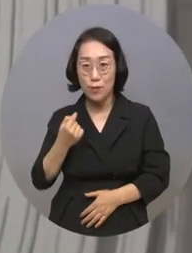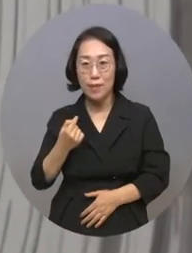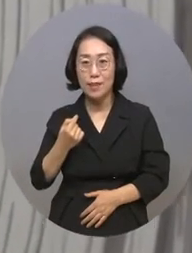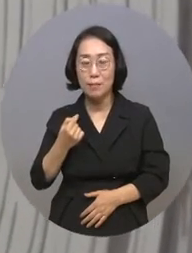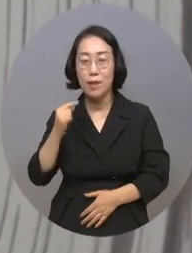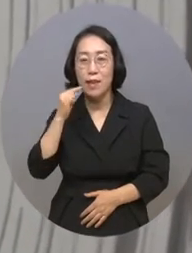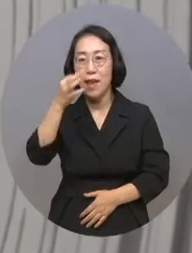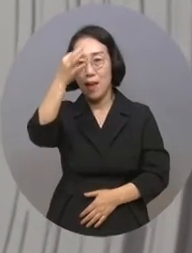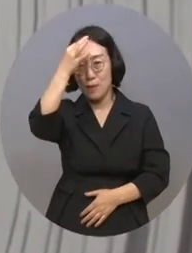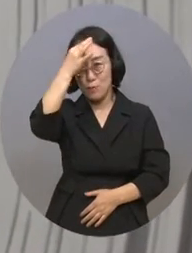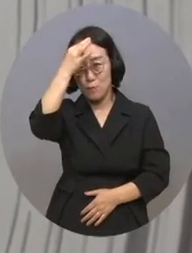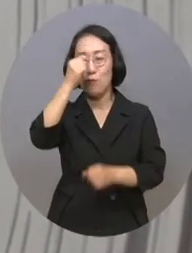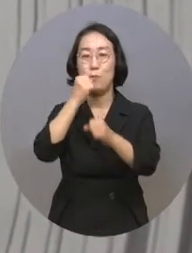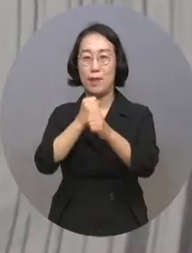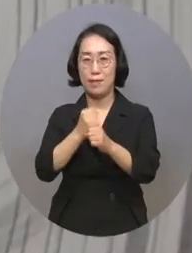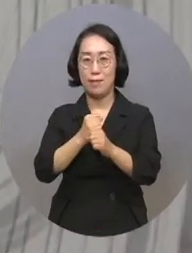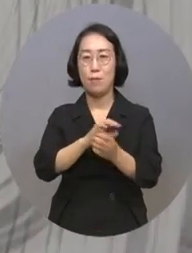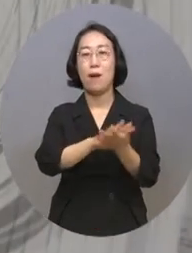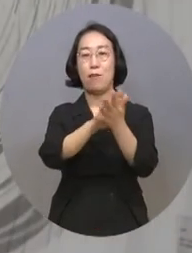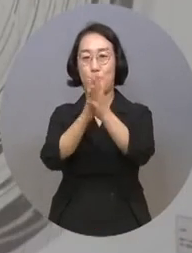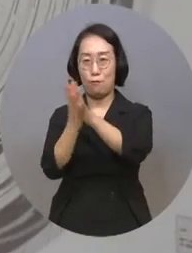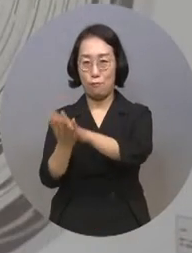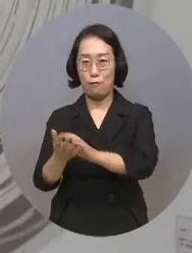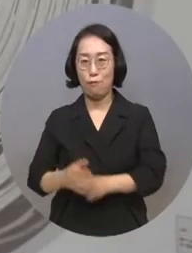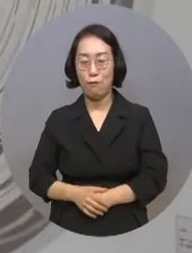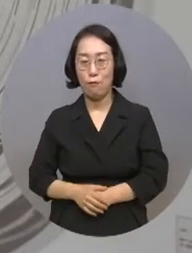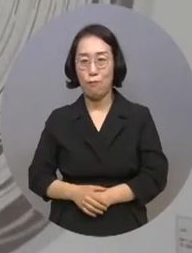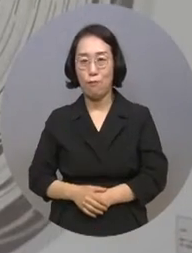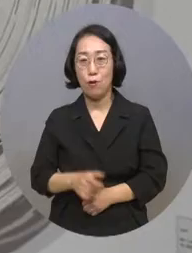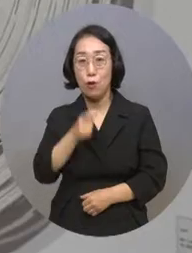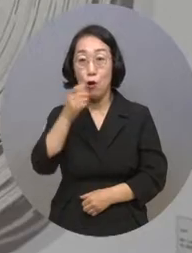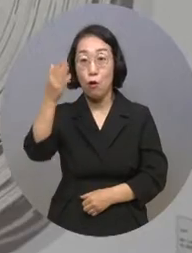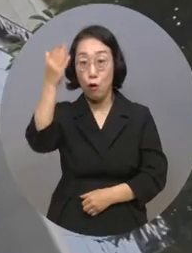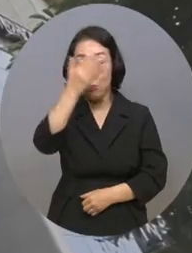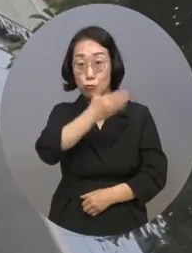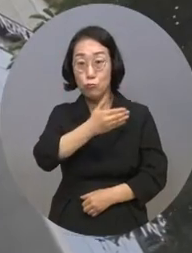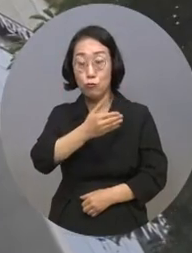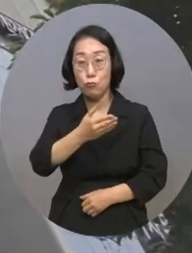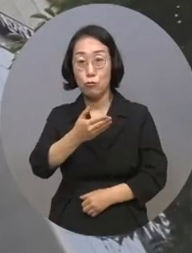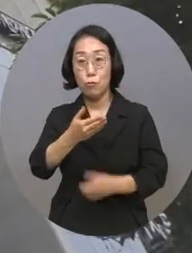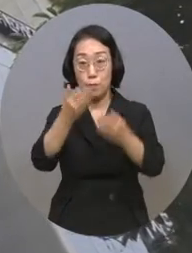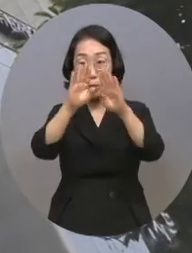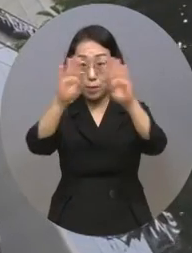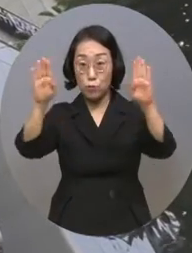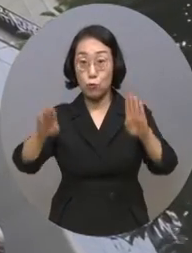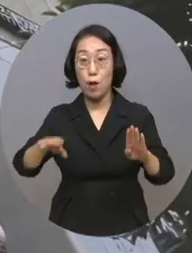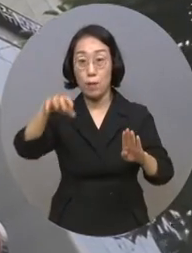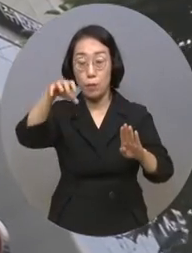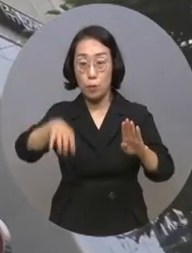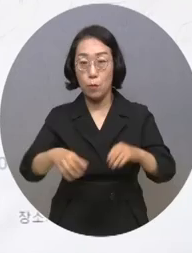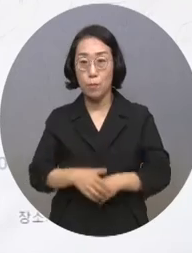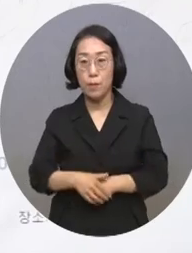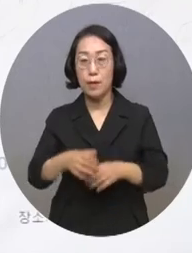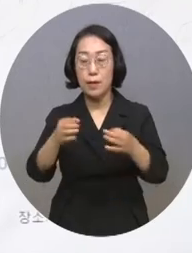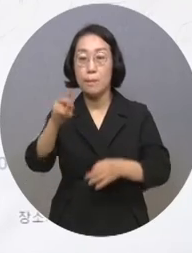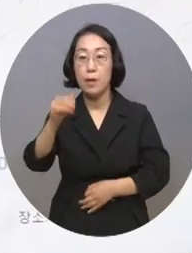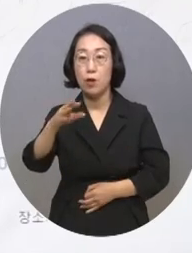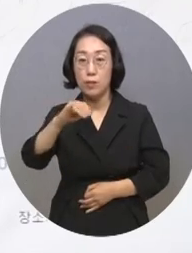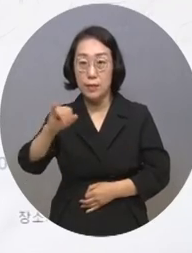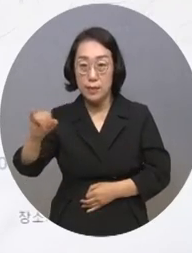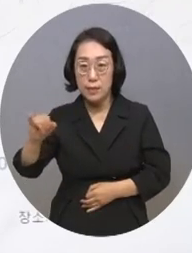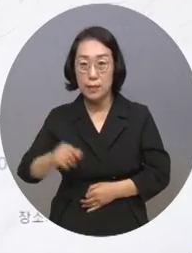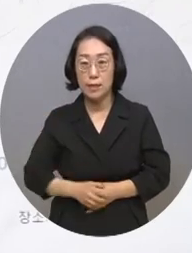작품으로 탄생했습니다. 여수 미술관에서는 한지 조형 작가 김현지의 인식의